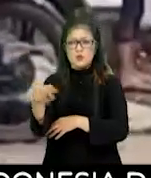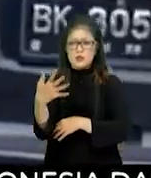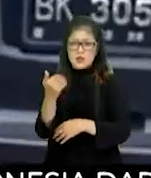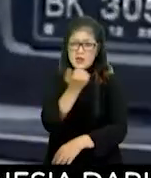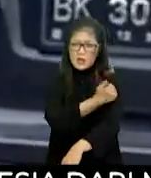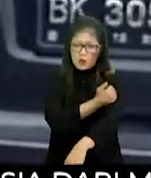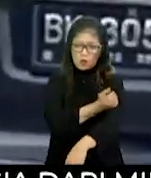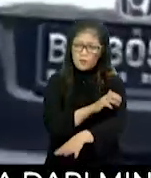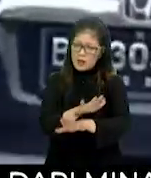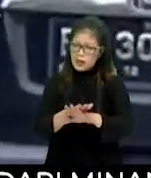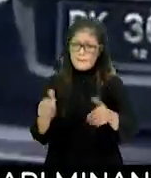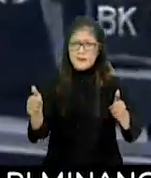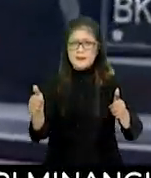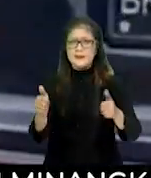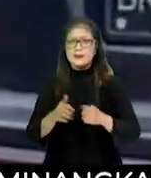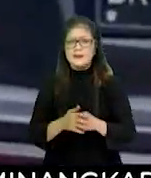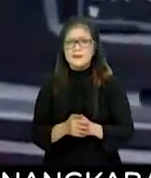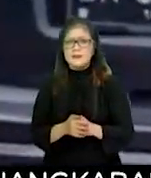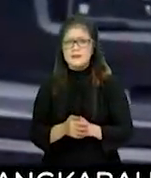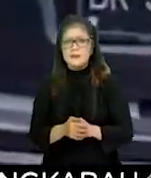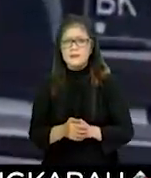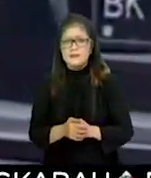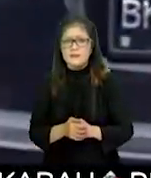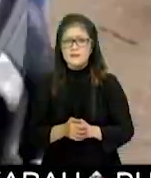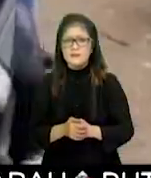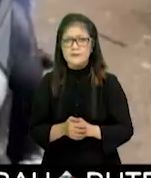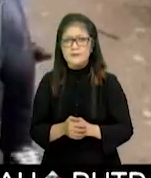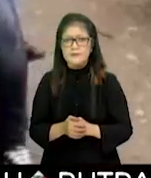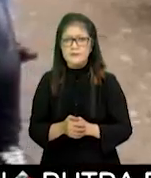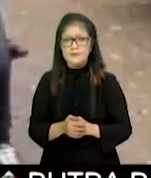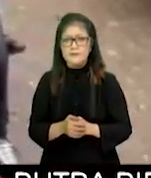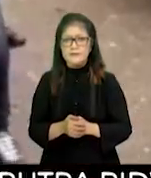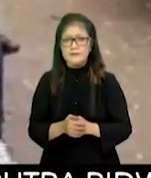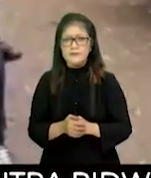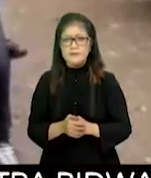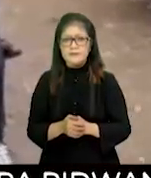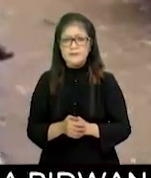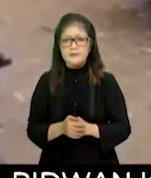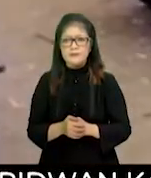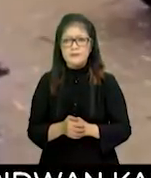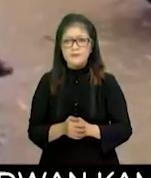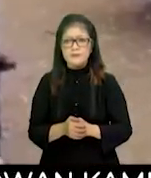Utara bersih dari peredaran narkoba. Dari Medan, Sumatera Utara, Aminur Rashid, iNews melaporkan.